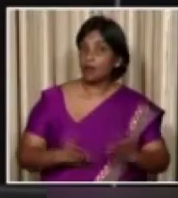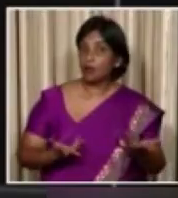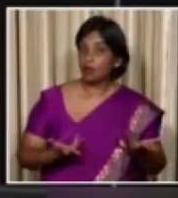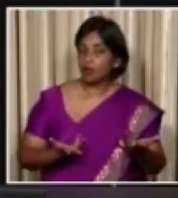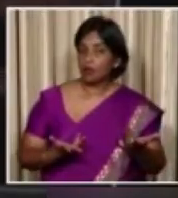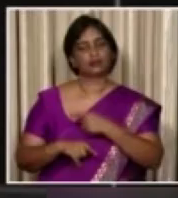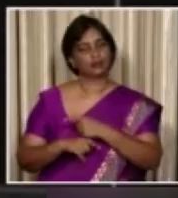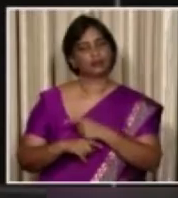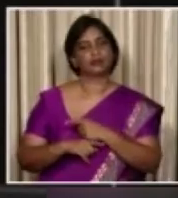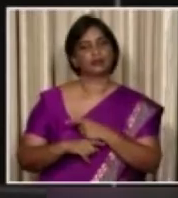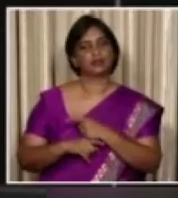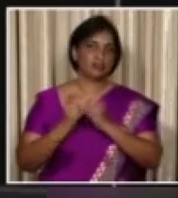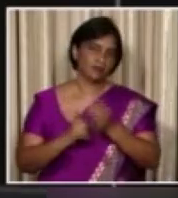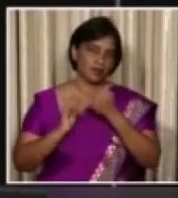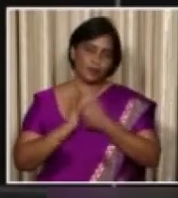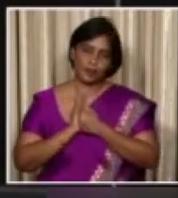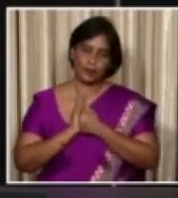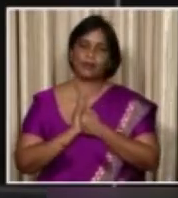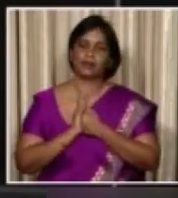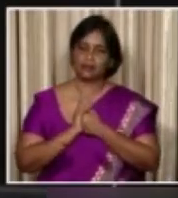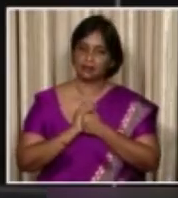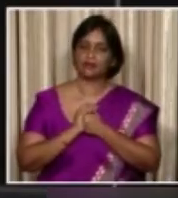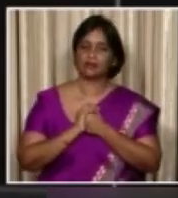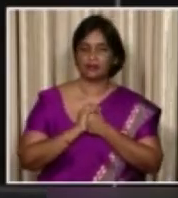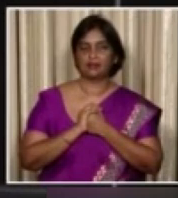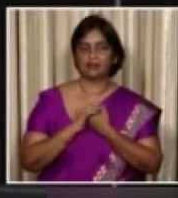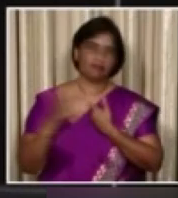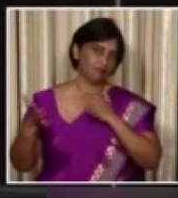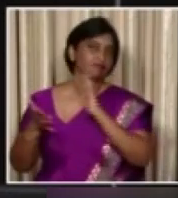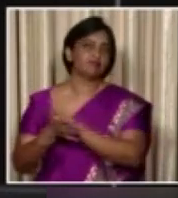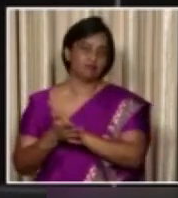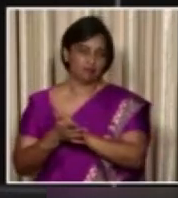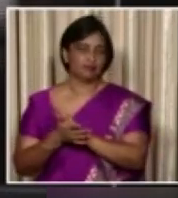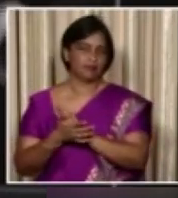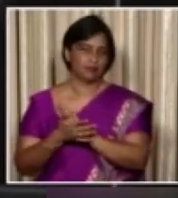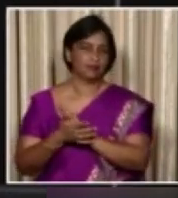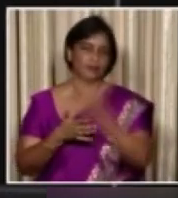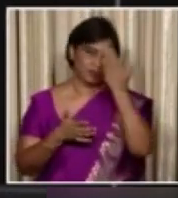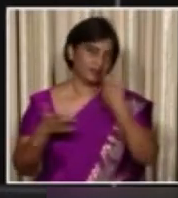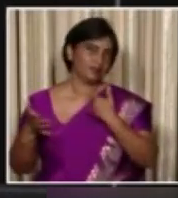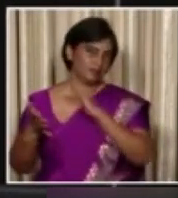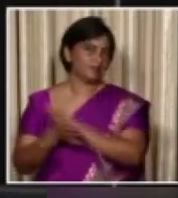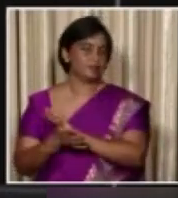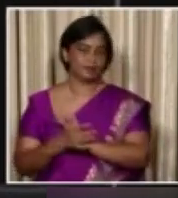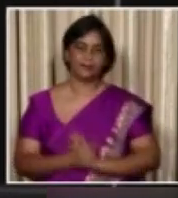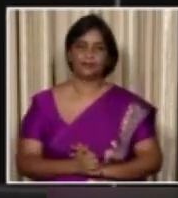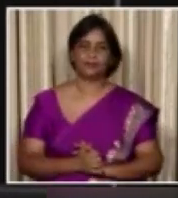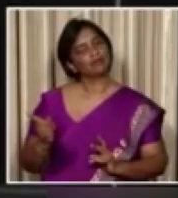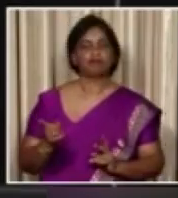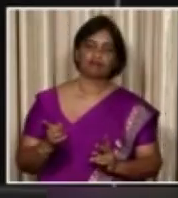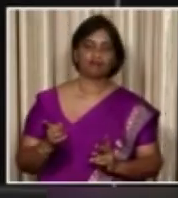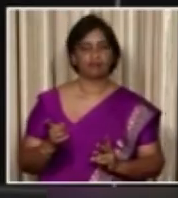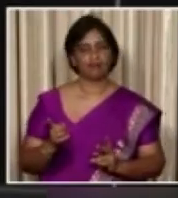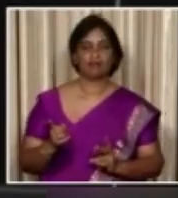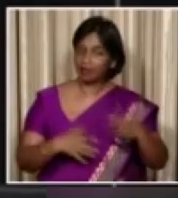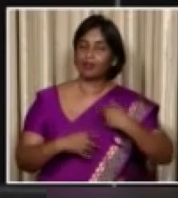ඔන්න එතකොට දැන් ගිහිල්ලා කියනවා රජිත් ප්‍රේමදාස විපක්ෂ නායකතුමන්නේ අපි ඔබතුමාත් එක්ක එකඟ වෙනවා කරුණා කරලා අපිව ගන්න කියලා. ඒගොල්ලොත් කියනවා ඔව්